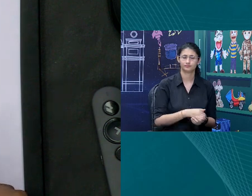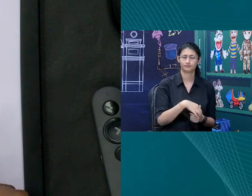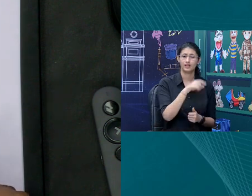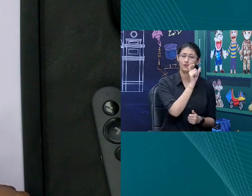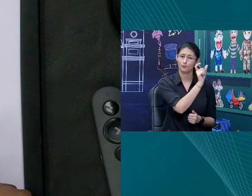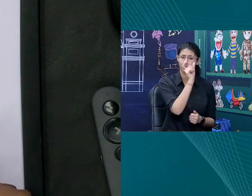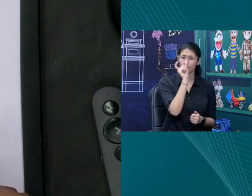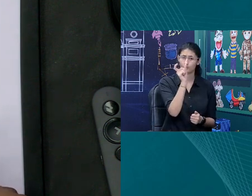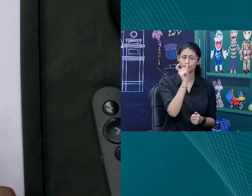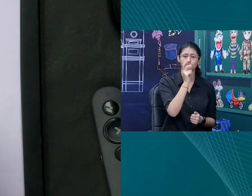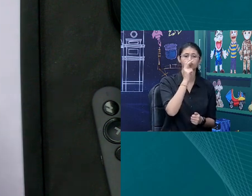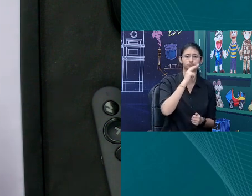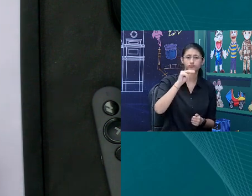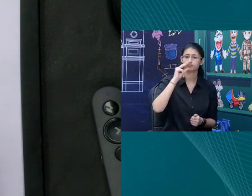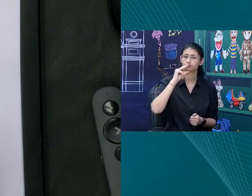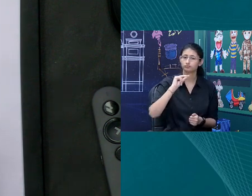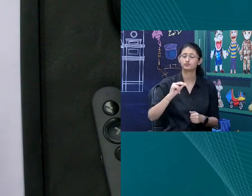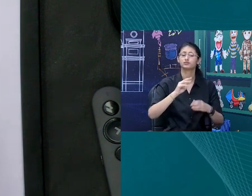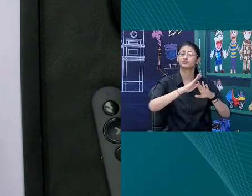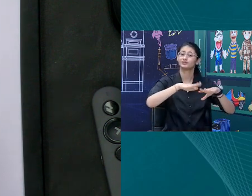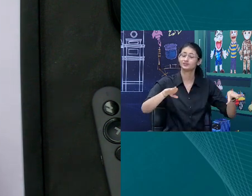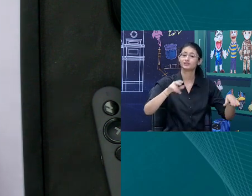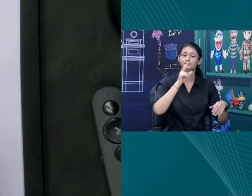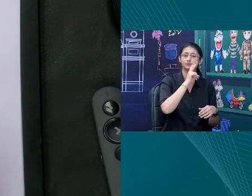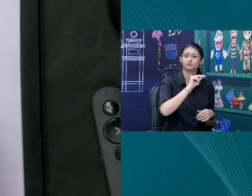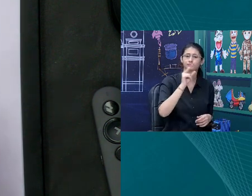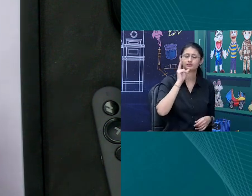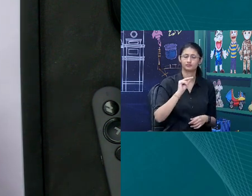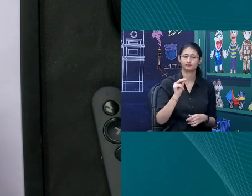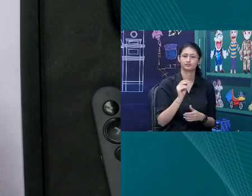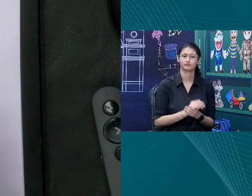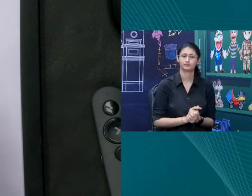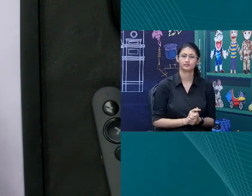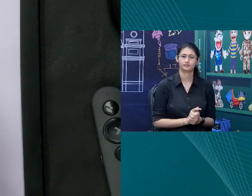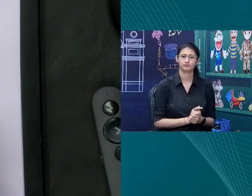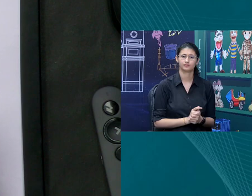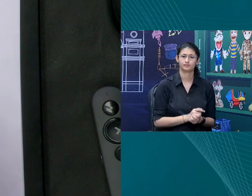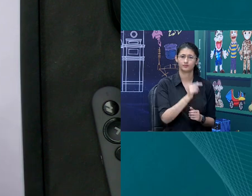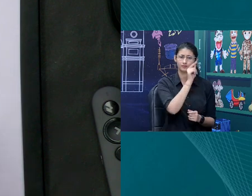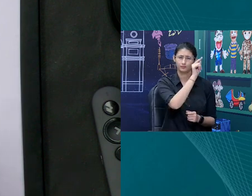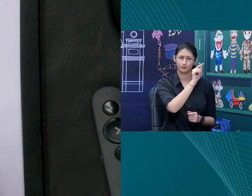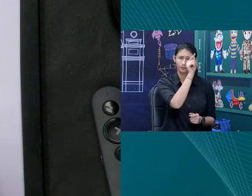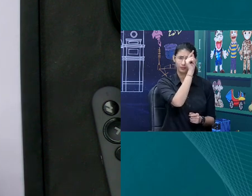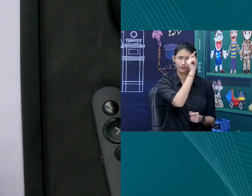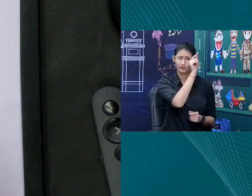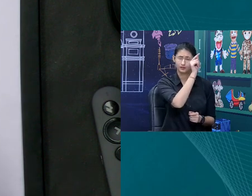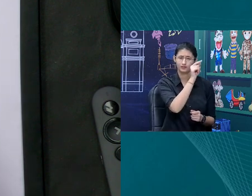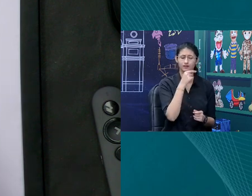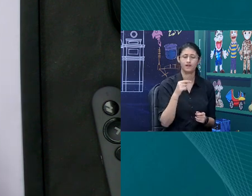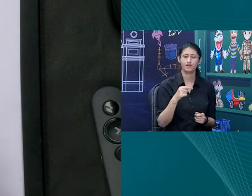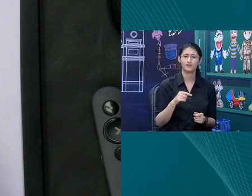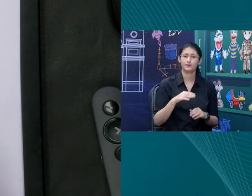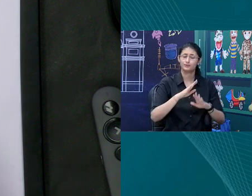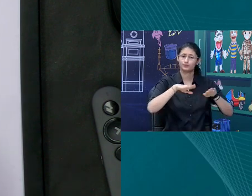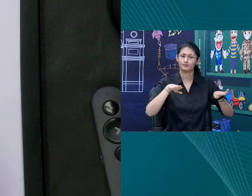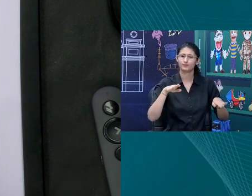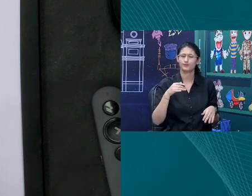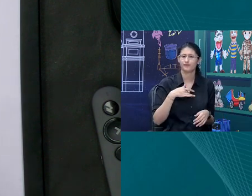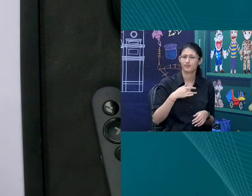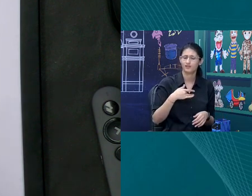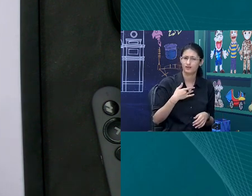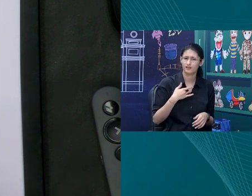चंदा तो जब आम की आवाज़ आएगी तो बच्चे खुद से ऑब्जर्व करेंगे की आवाज़ ना